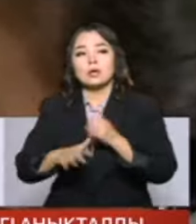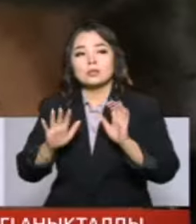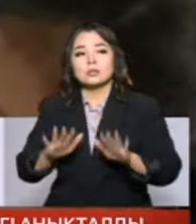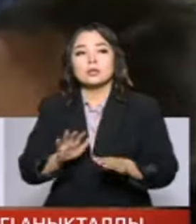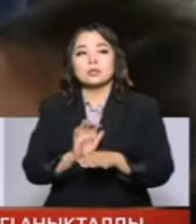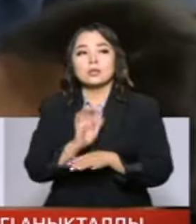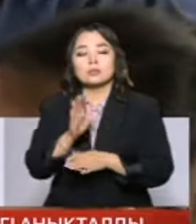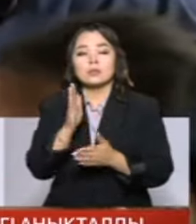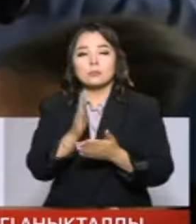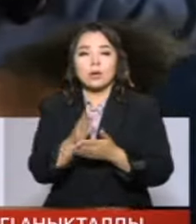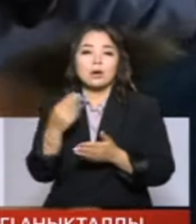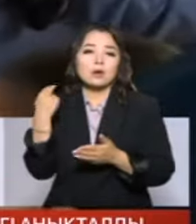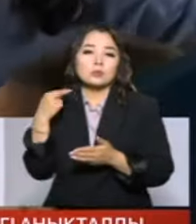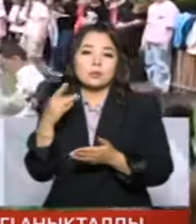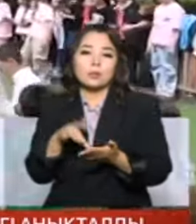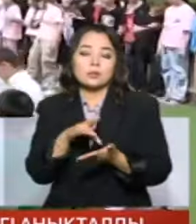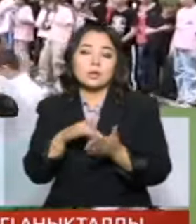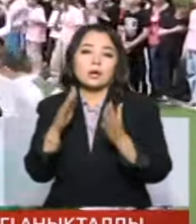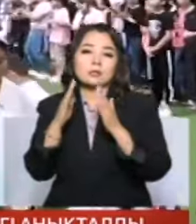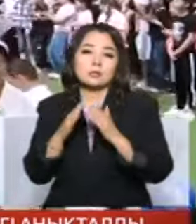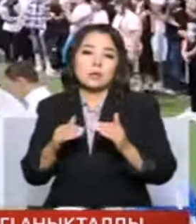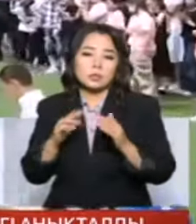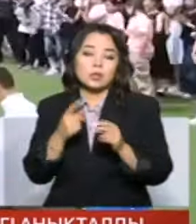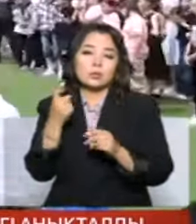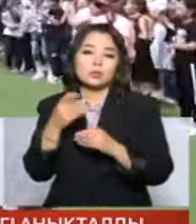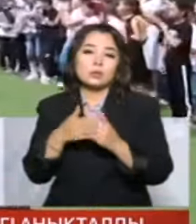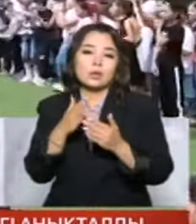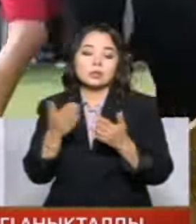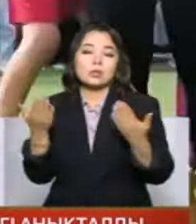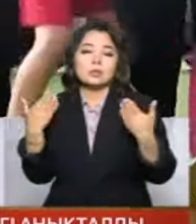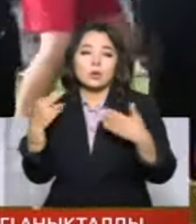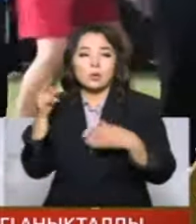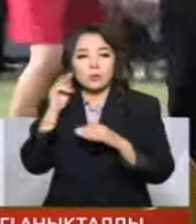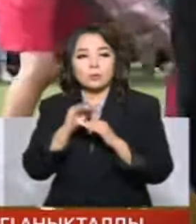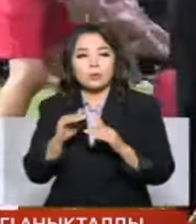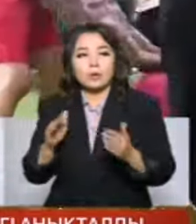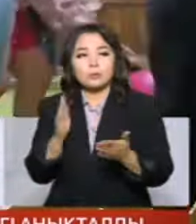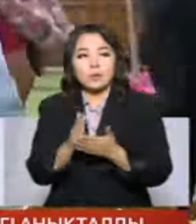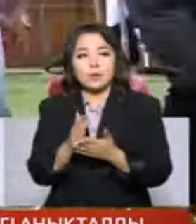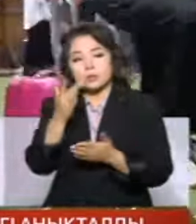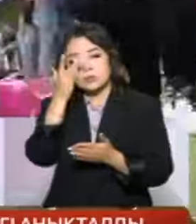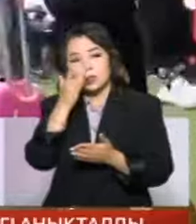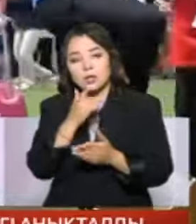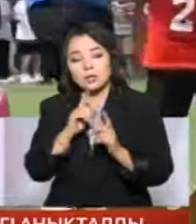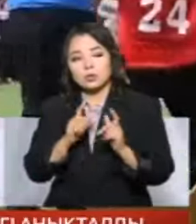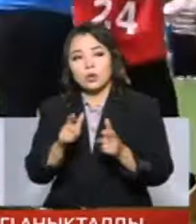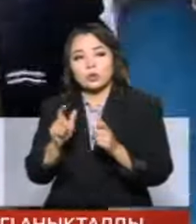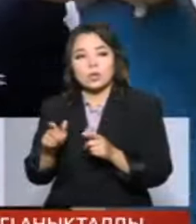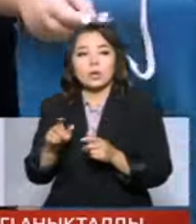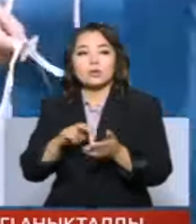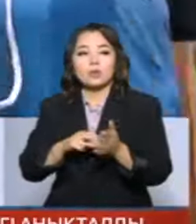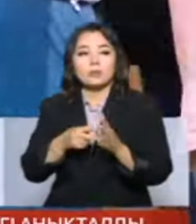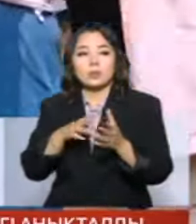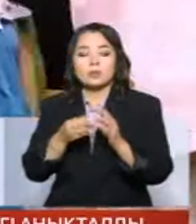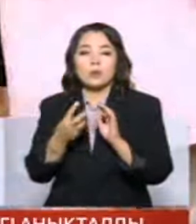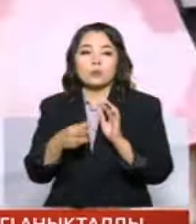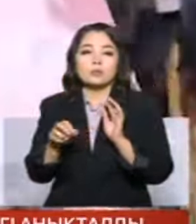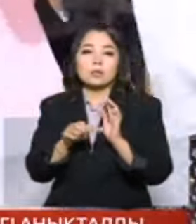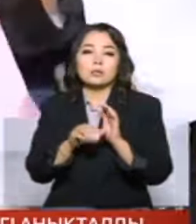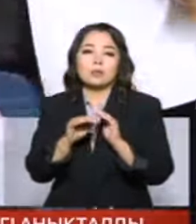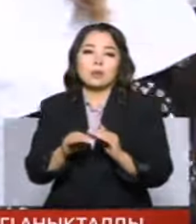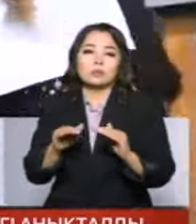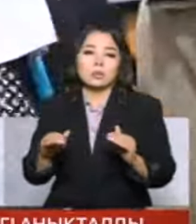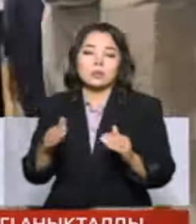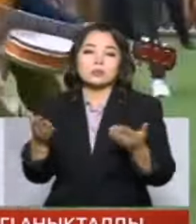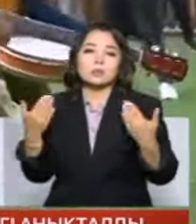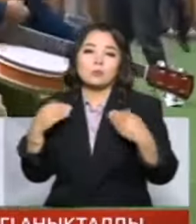жіберілген. Ақтөбе қаласындағы лагерлерде де жүздеген оқушы демалды. Сондай-ақ жаздық жолдама жобасы аясында 36 балаға